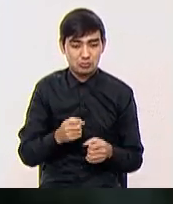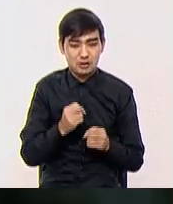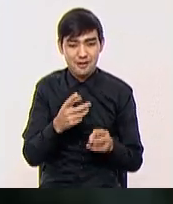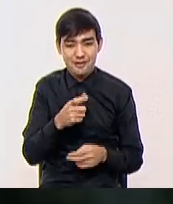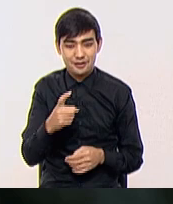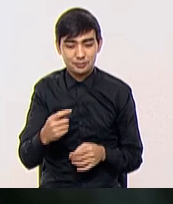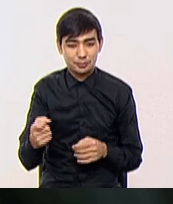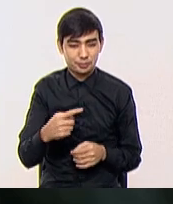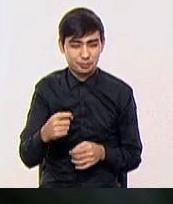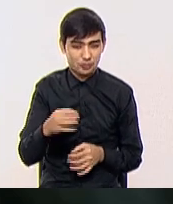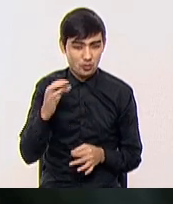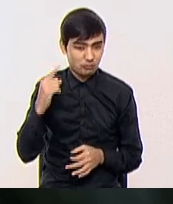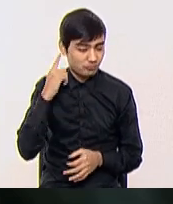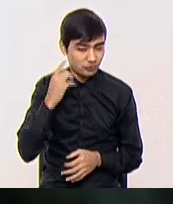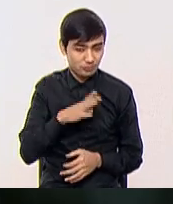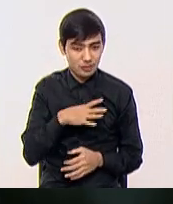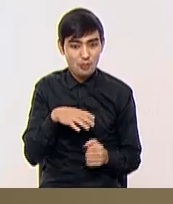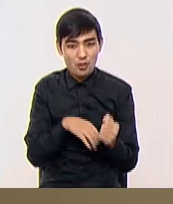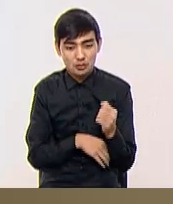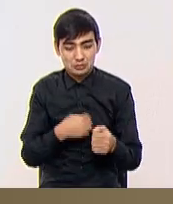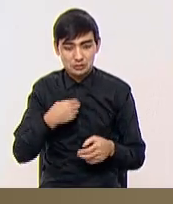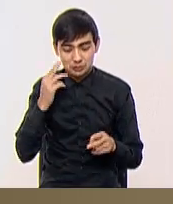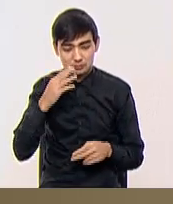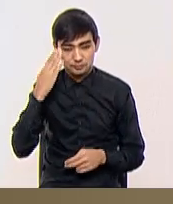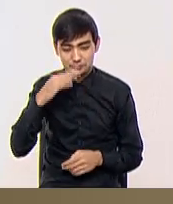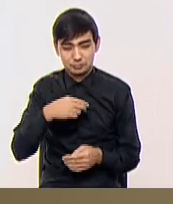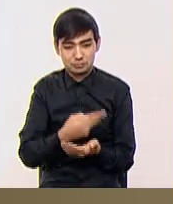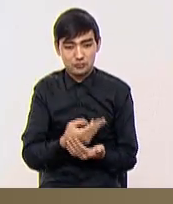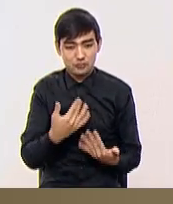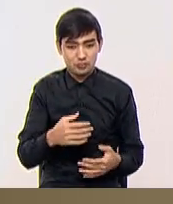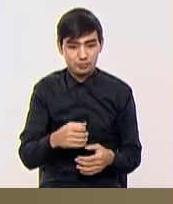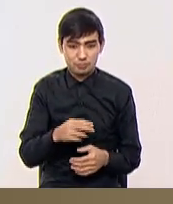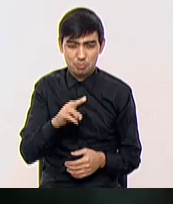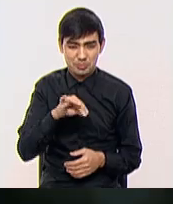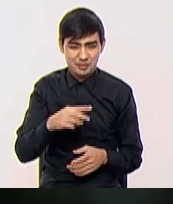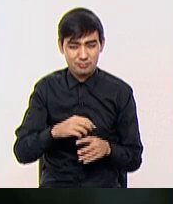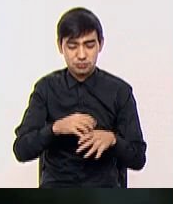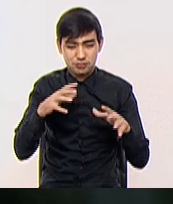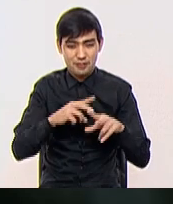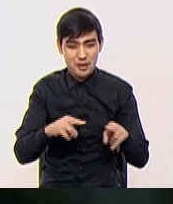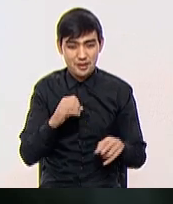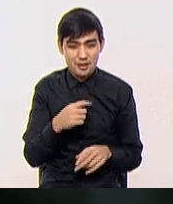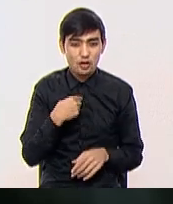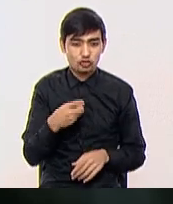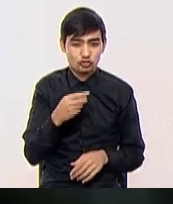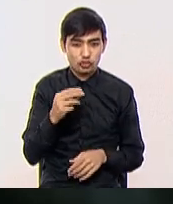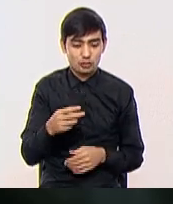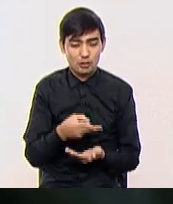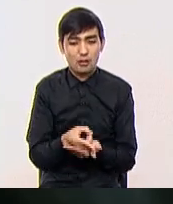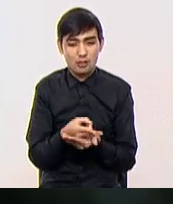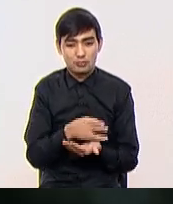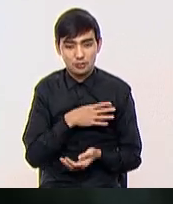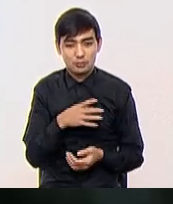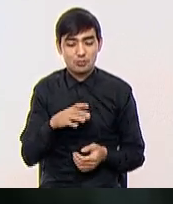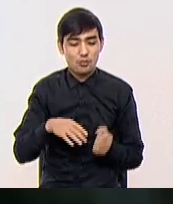газ шығып жатыр деген дауысын естідік. Одан кейін не болғаны есімде жоқ. Шаң көтеріліпті. Мен ол жерде бір сағаттай жатыппын. Одан кейін